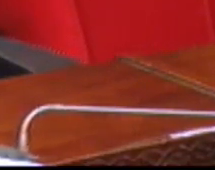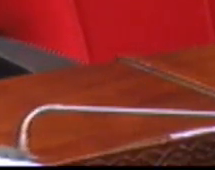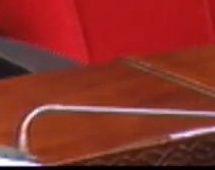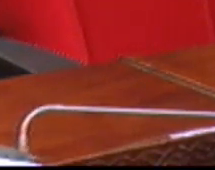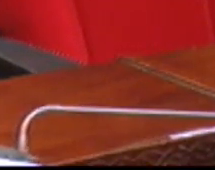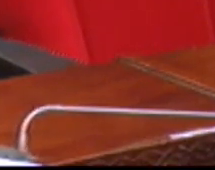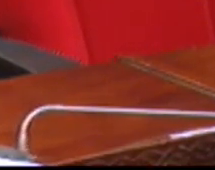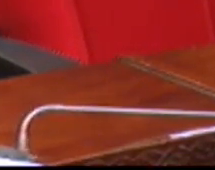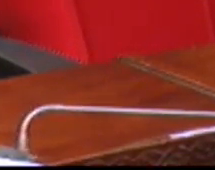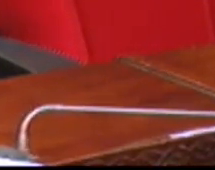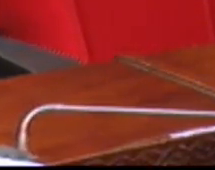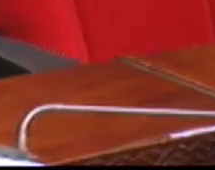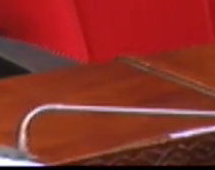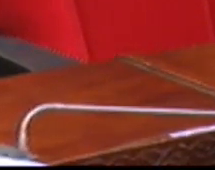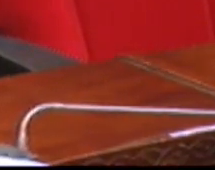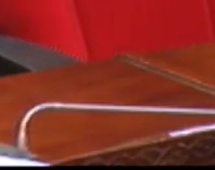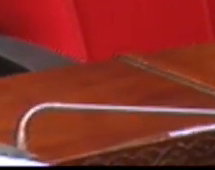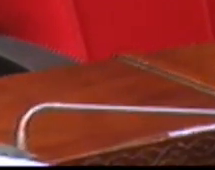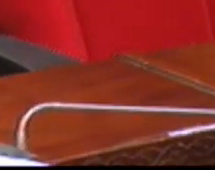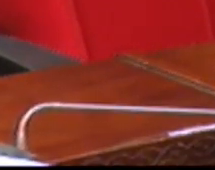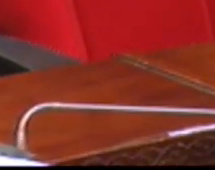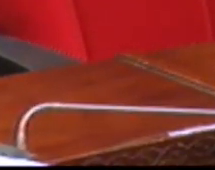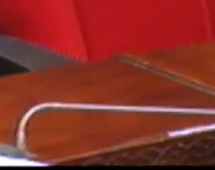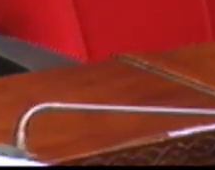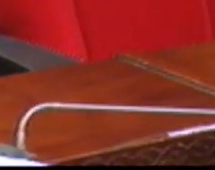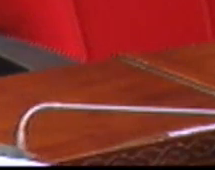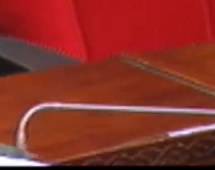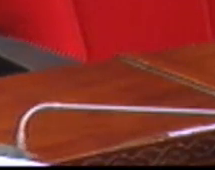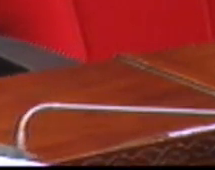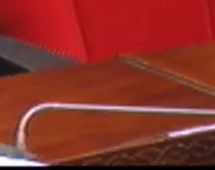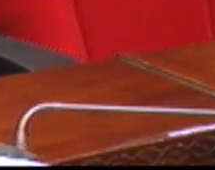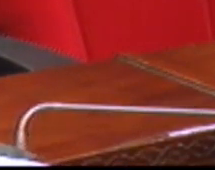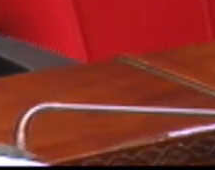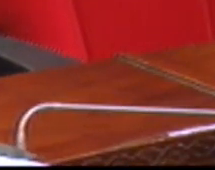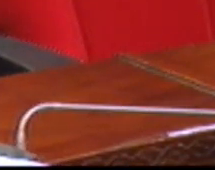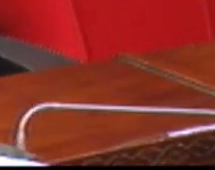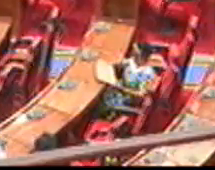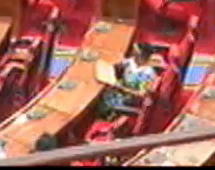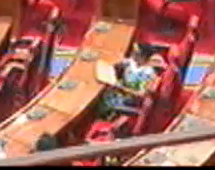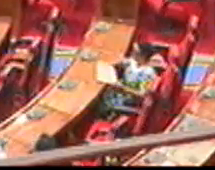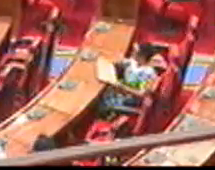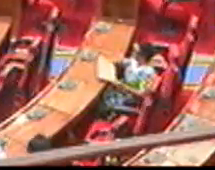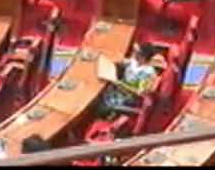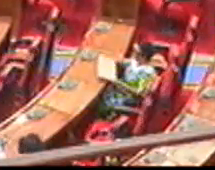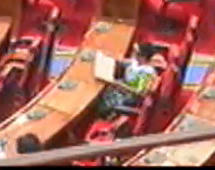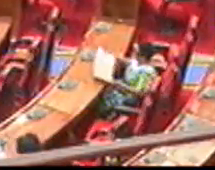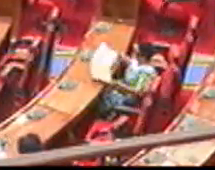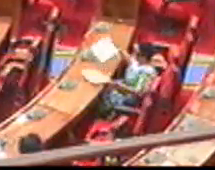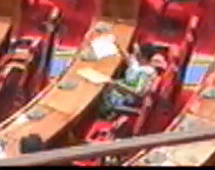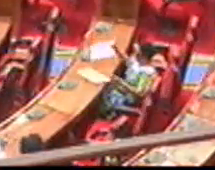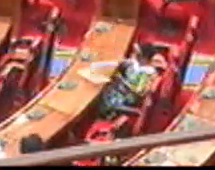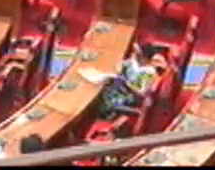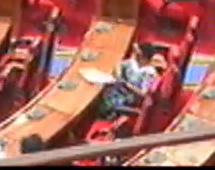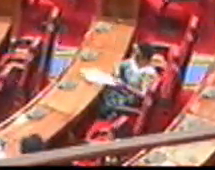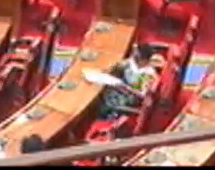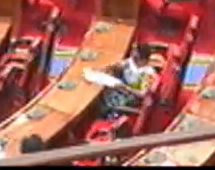2020-2021. Mheshimiwa Speaker, kwa heshima na taadhima, naomba kuwasilisha. Asante. Nakushukuru sana Mheshimiwa naibu